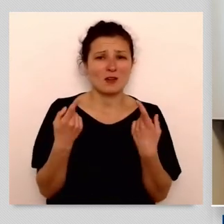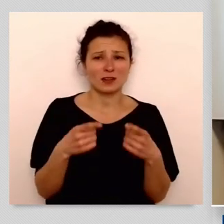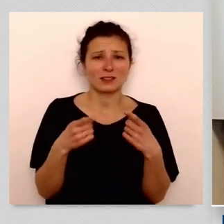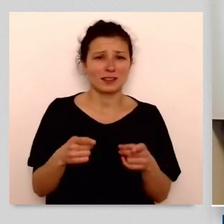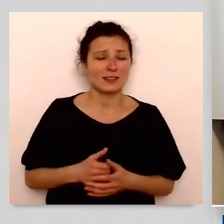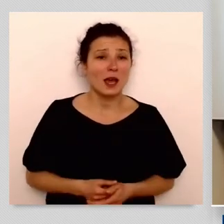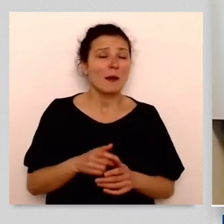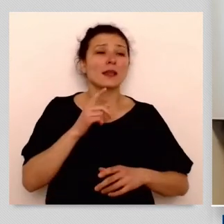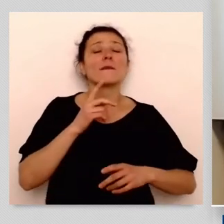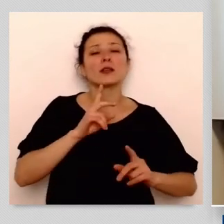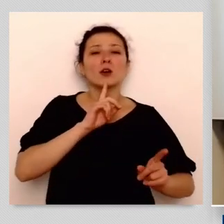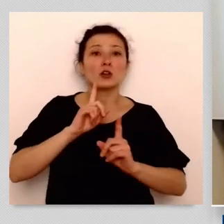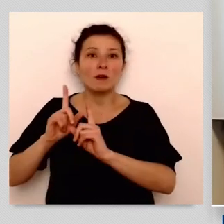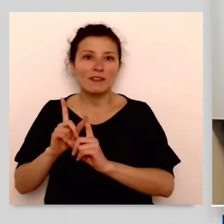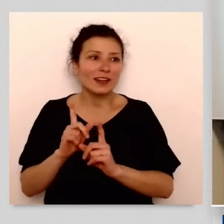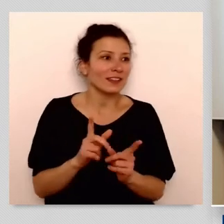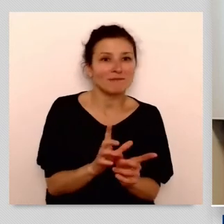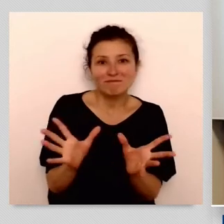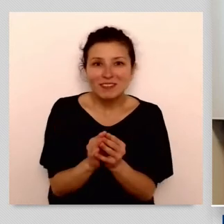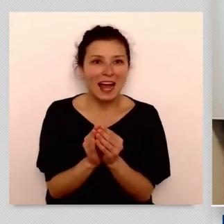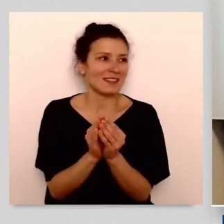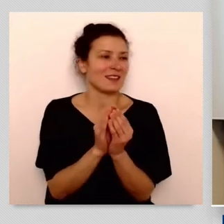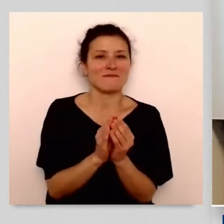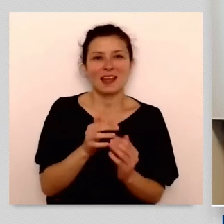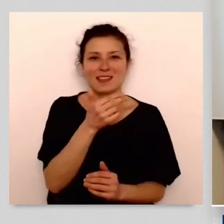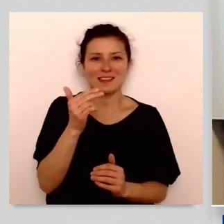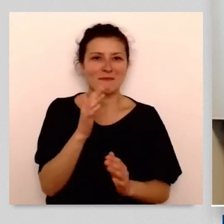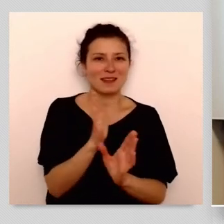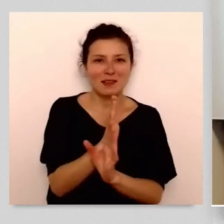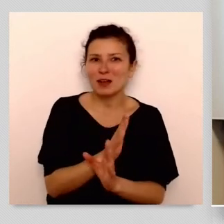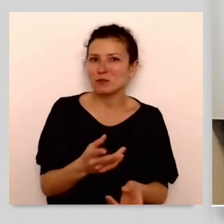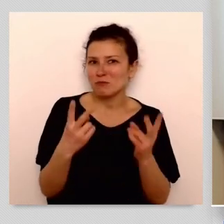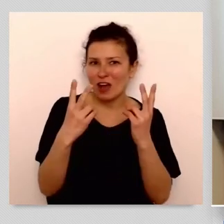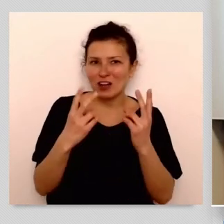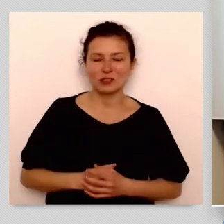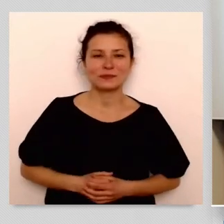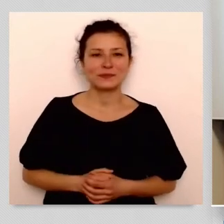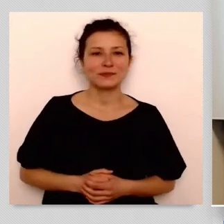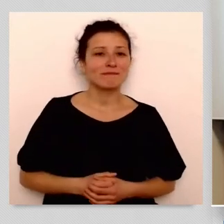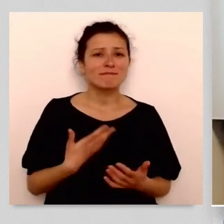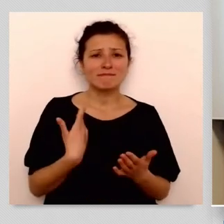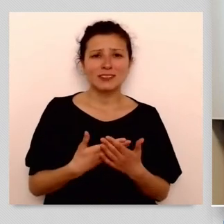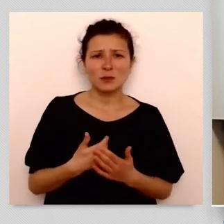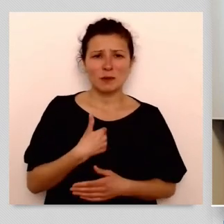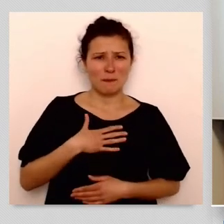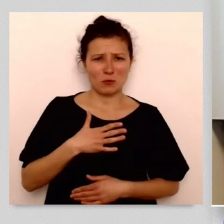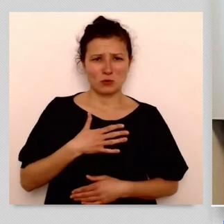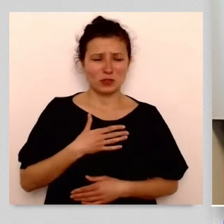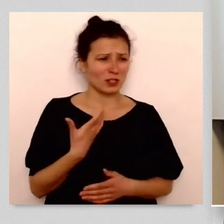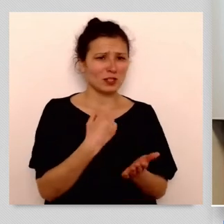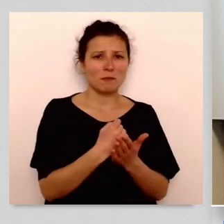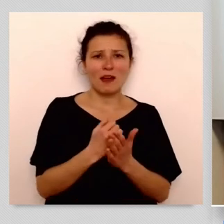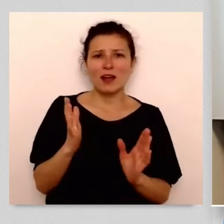ponad podziałami na temat klimatu jest w Polsce potrzebne. Tym bardziej, że mam wrażenie, że kwestie